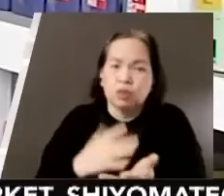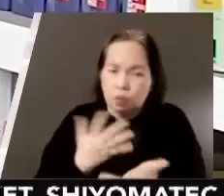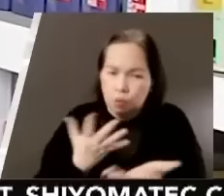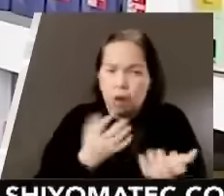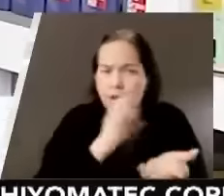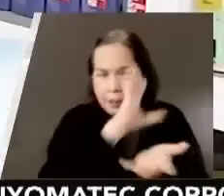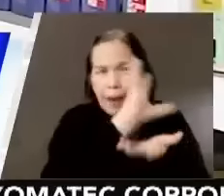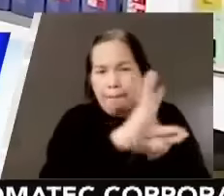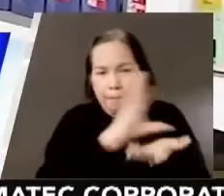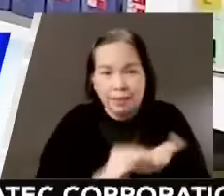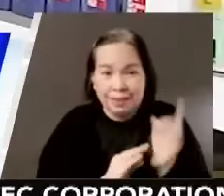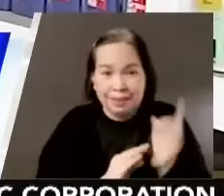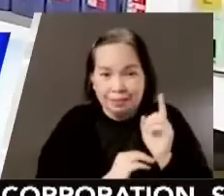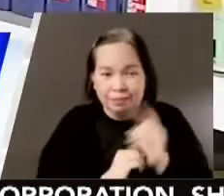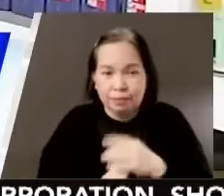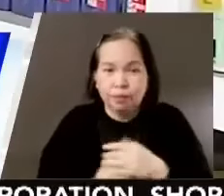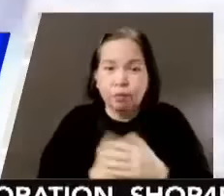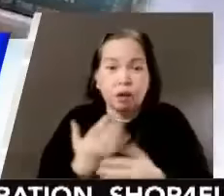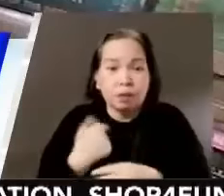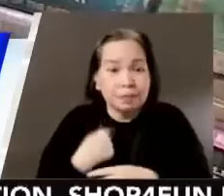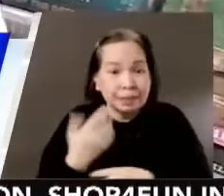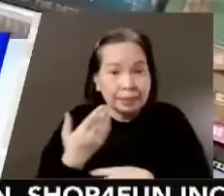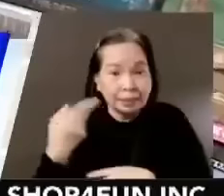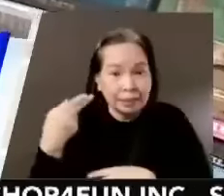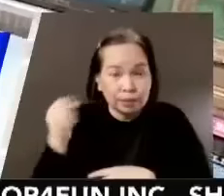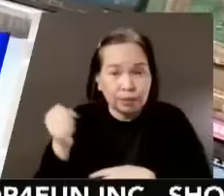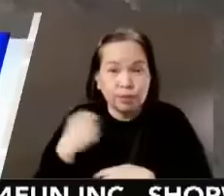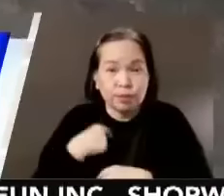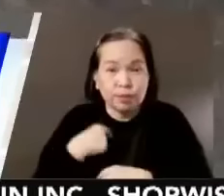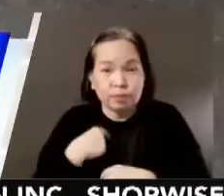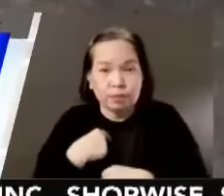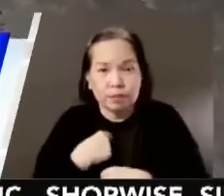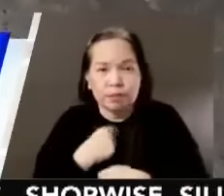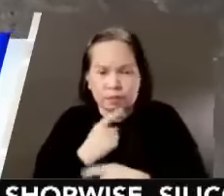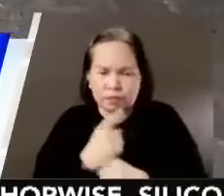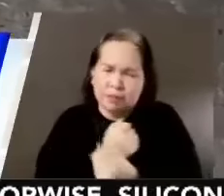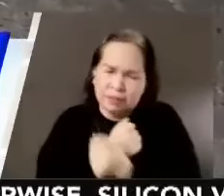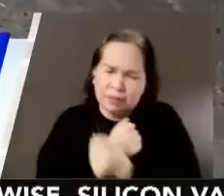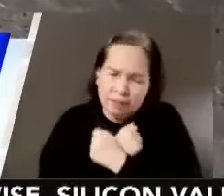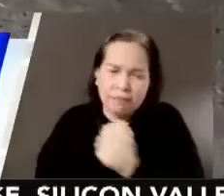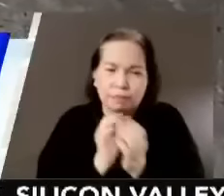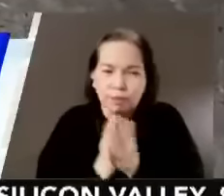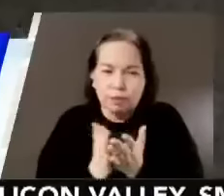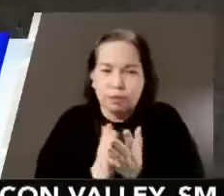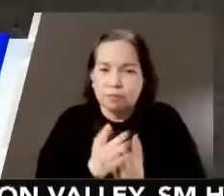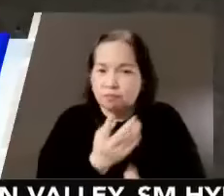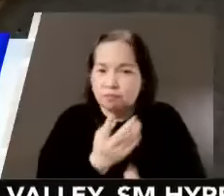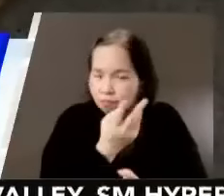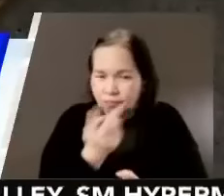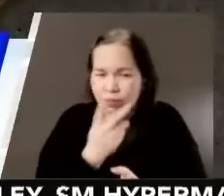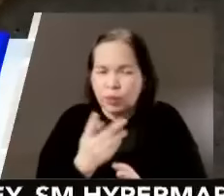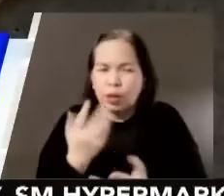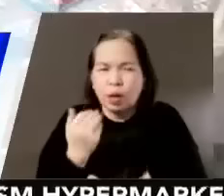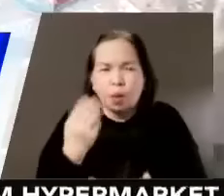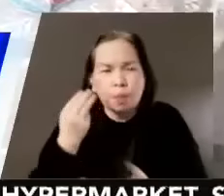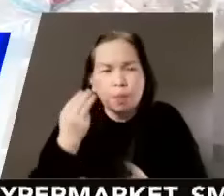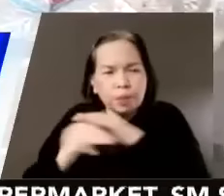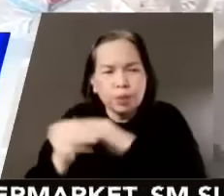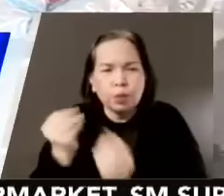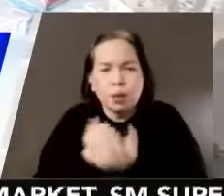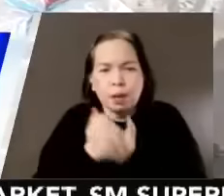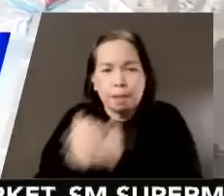nung high school kasi ako, yun, I love books talaga. Ang kanilang misyong makatulong sa kapwa at maipahatid ang kahalagahan ng